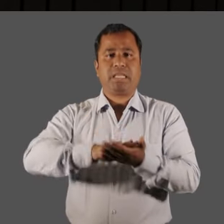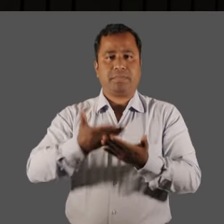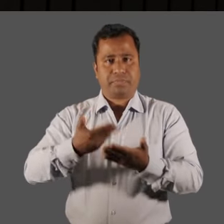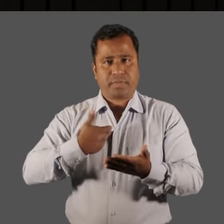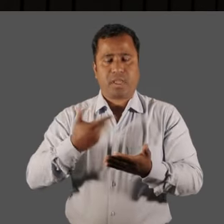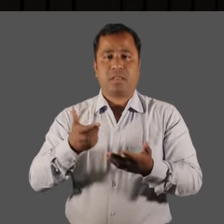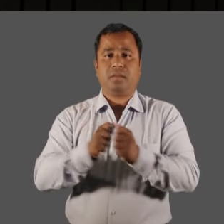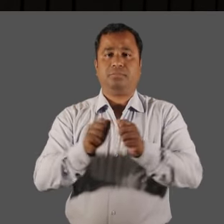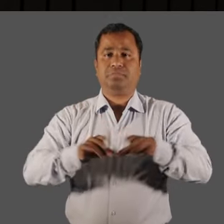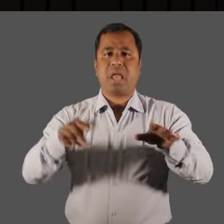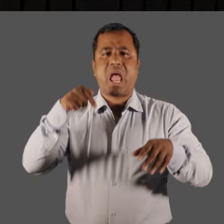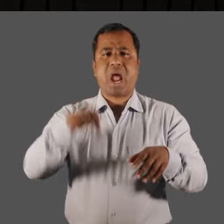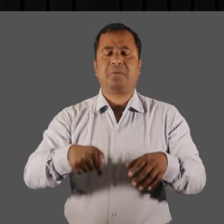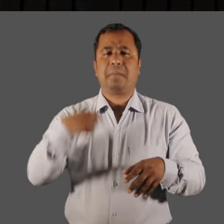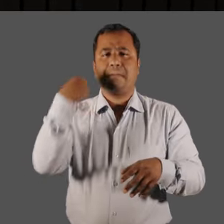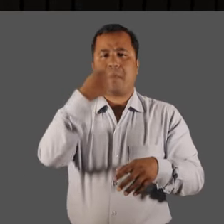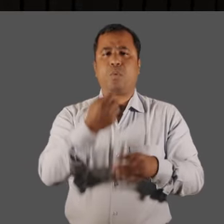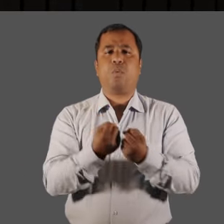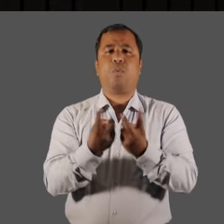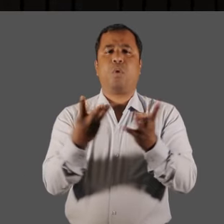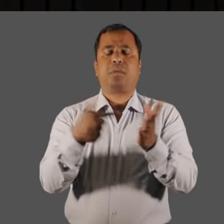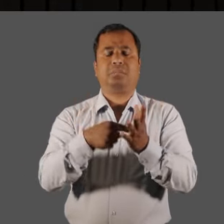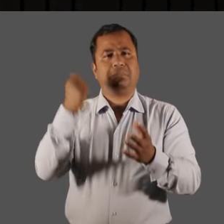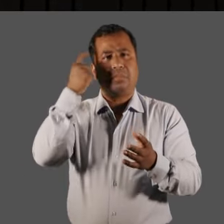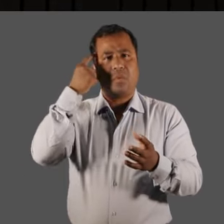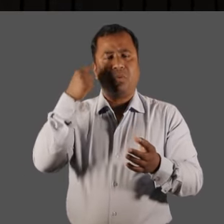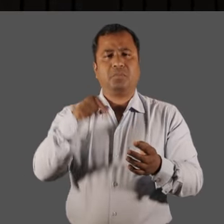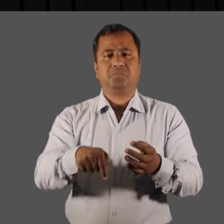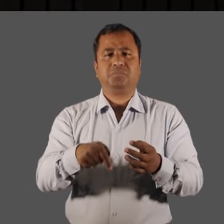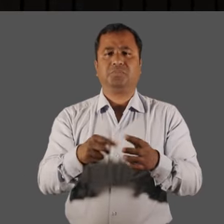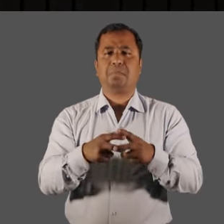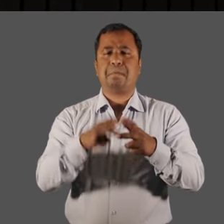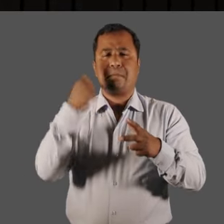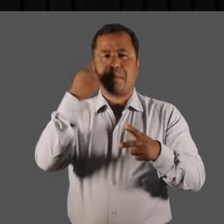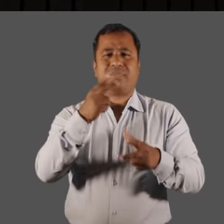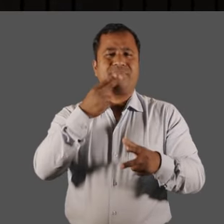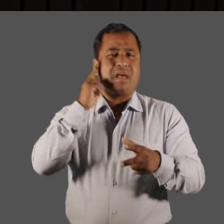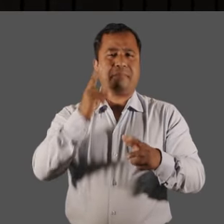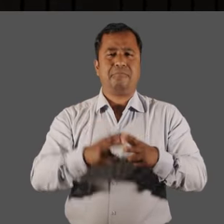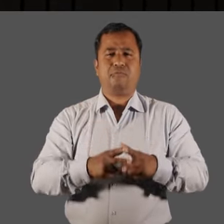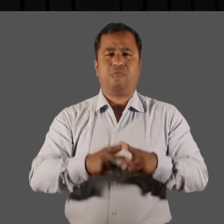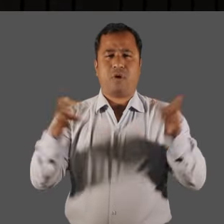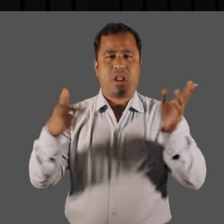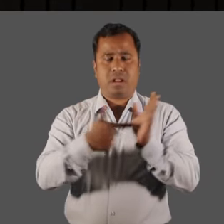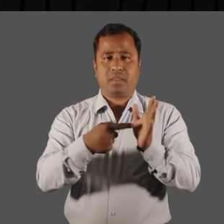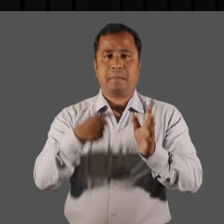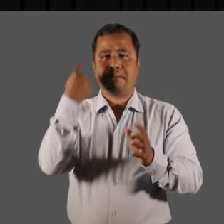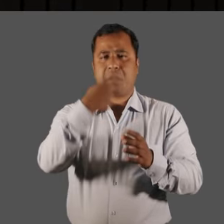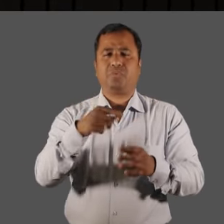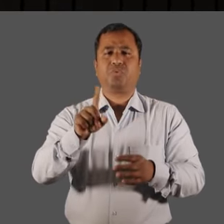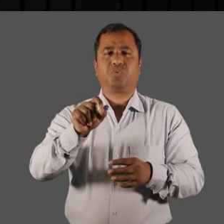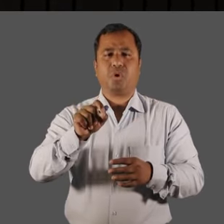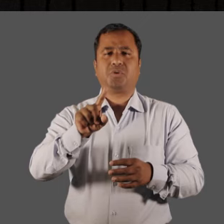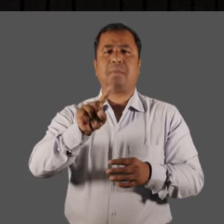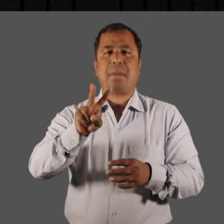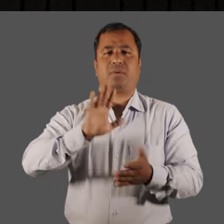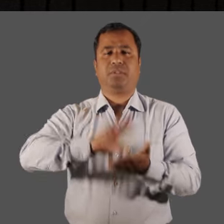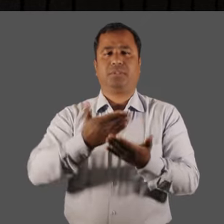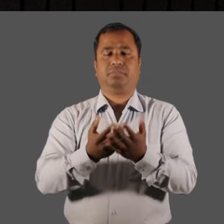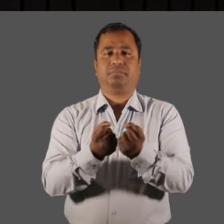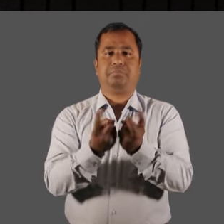আমরা আনতে পারতাম। এখন তো আসলে খুব হাতে গোনা আমাদের ইন্টারপ্রেটার আছে। এত বড় জনগোষ্ঠীর জন্য আমরা মাত্র হয়তোবা ১০ জন কি ১২